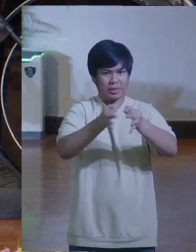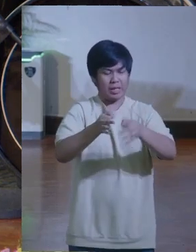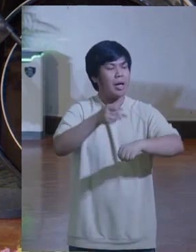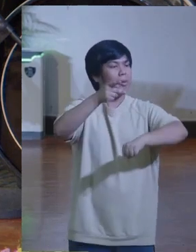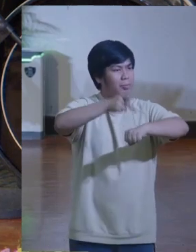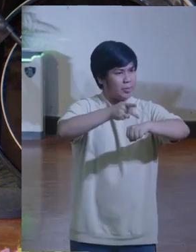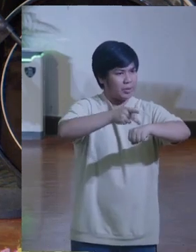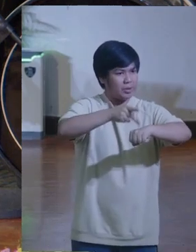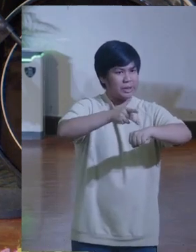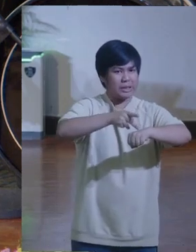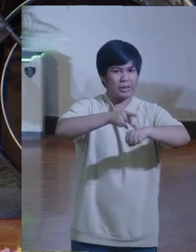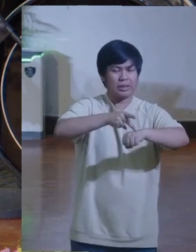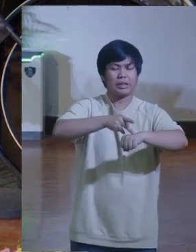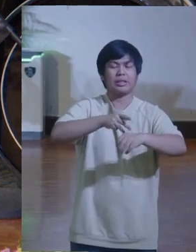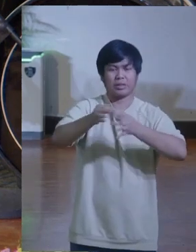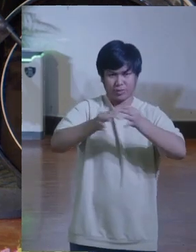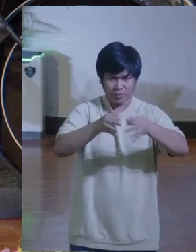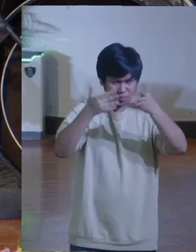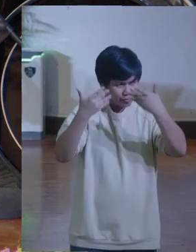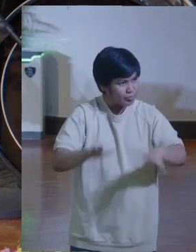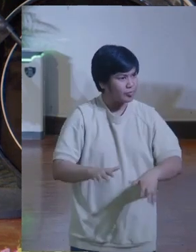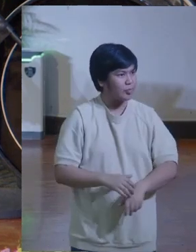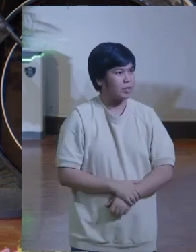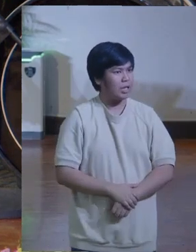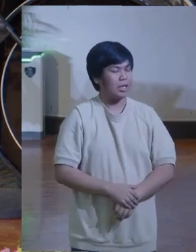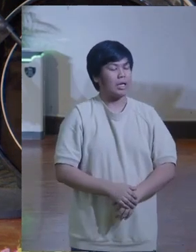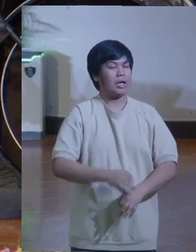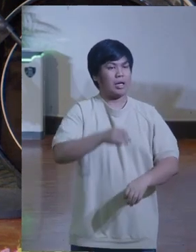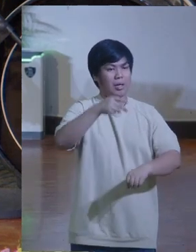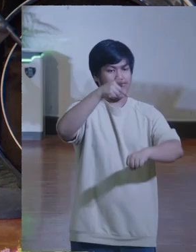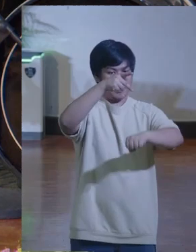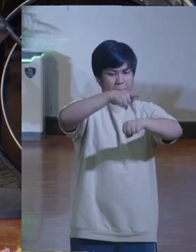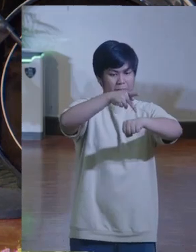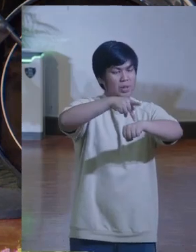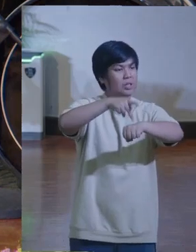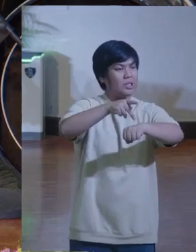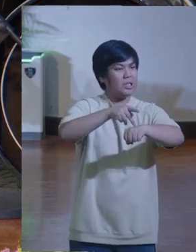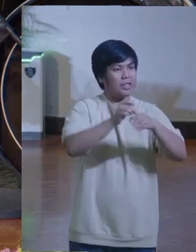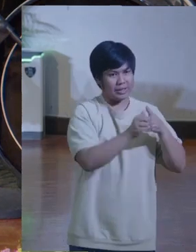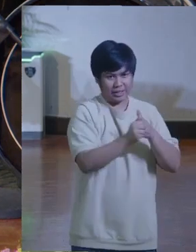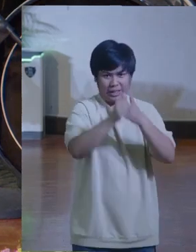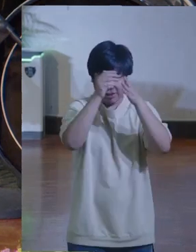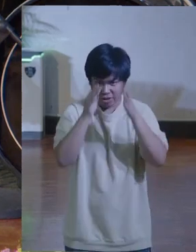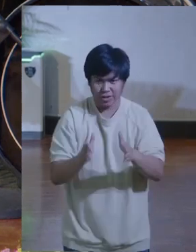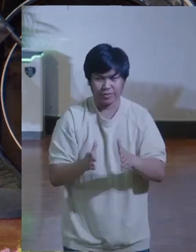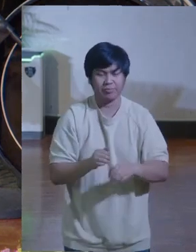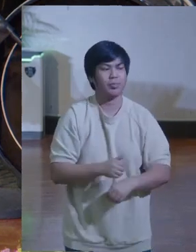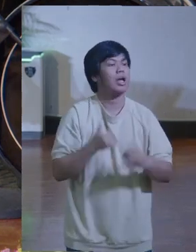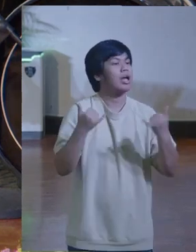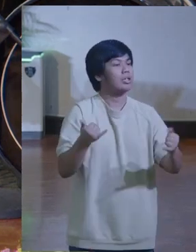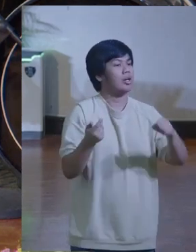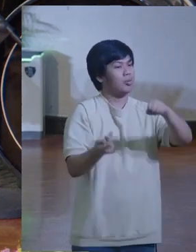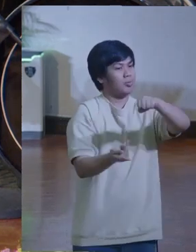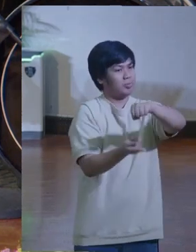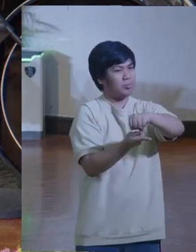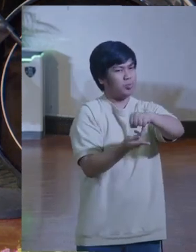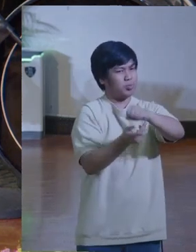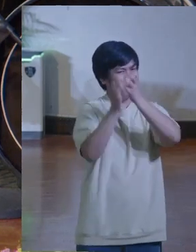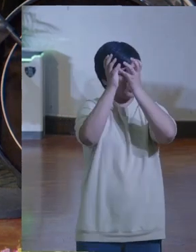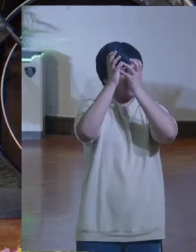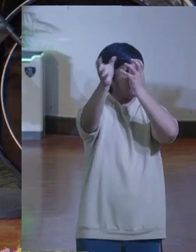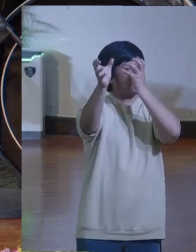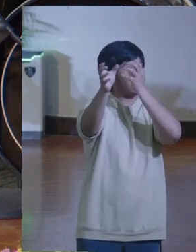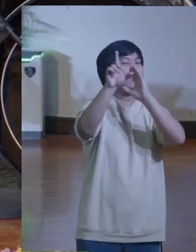Peter. No? Siya po ang pinuno ng 12 apostles. Ito naman ngayon si Pablo,